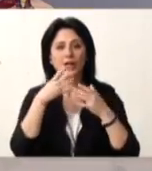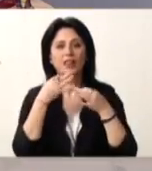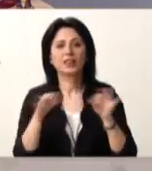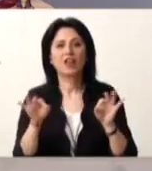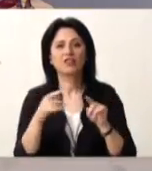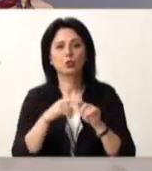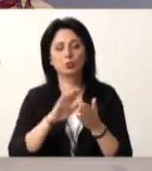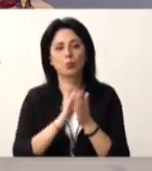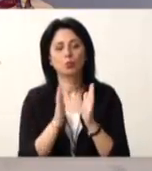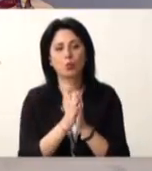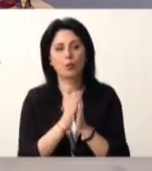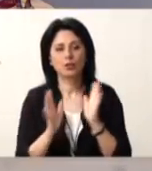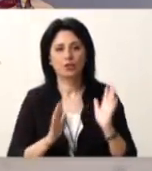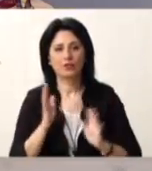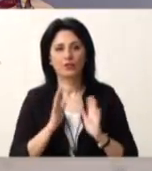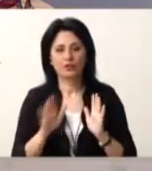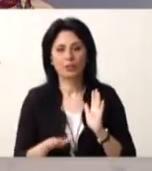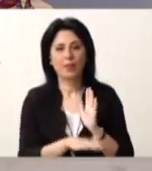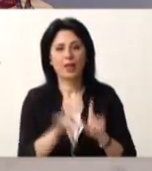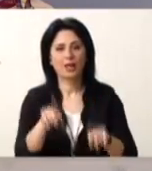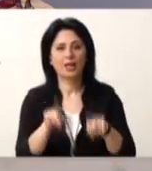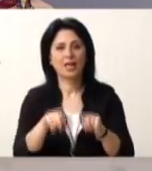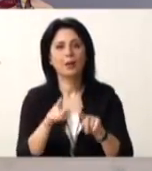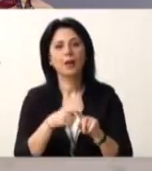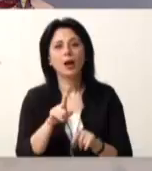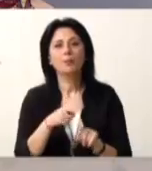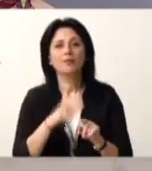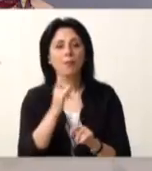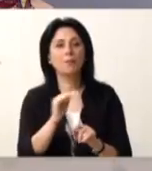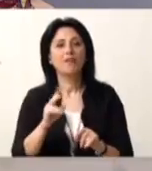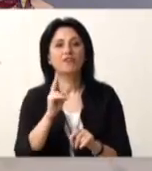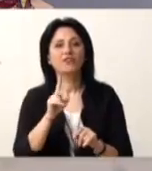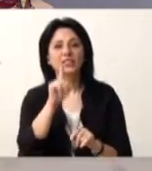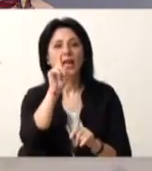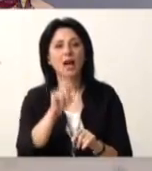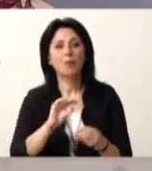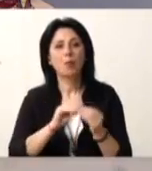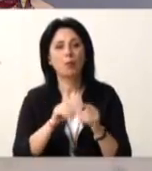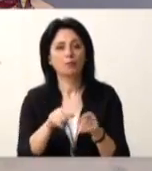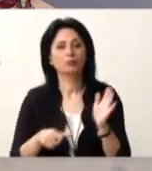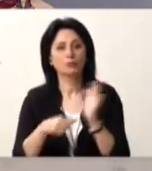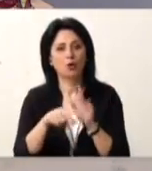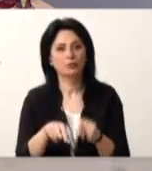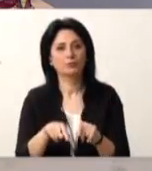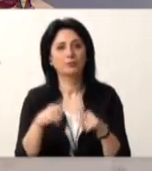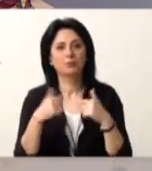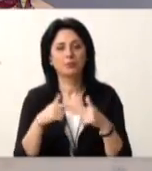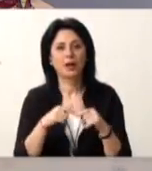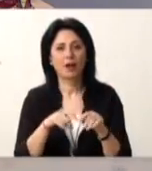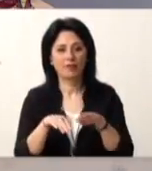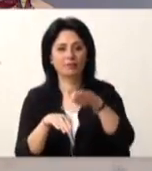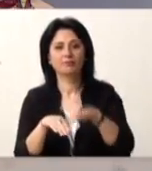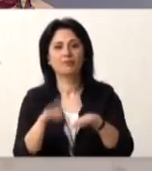თავისუფალ მდგომარეობაში ქვედა კიდურები. ეს ძალიან გამოადგენთ ბავშვებს, ვისაც აქვთ ხერხემლის გამრუდება, იმიტომ რომ პრაქტიკულად